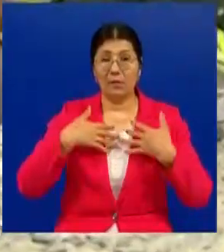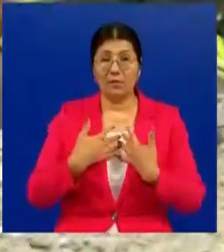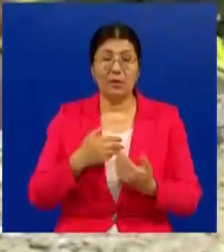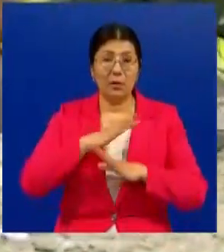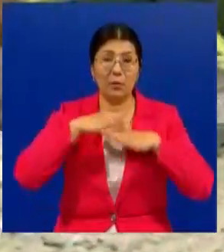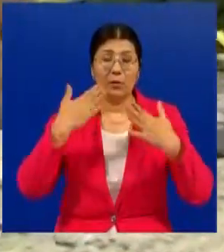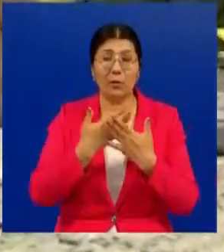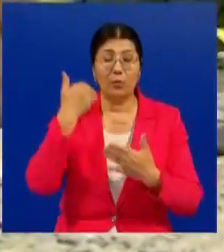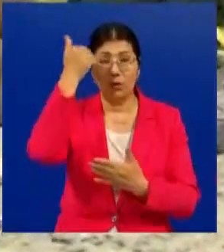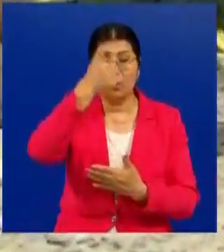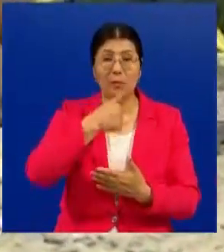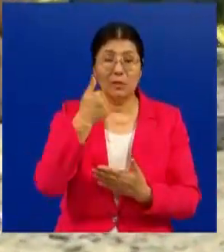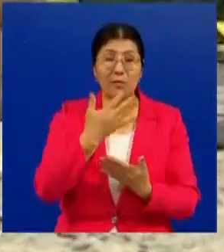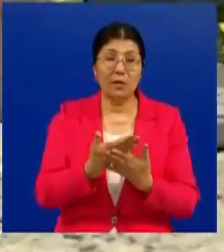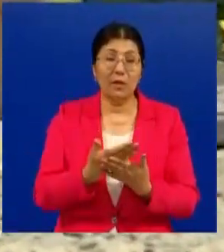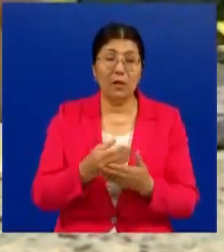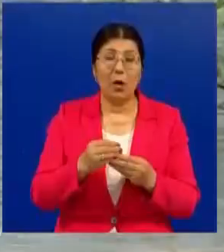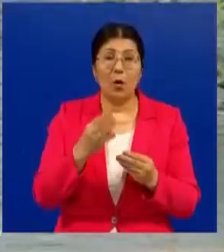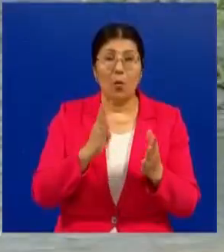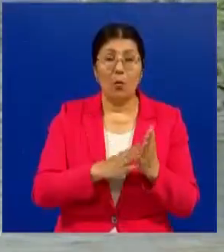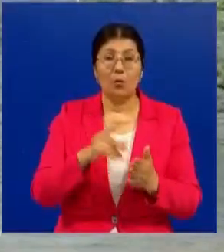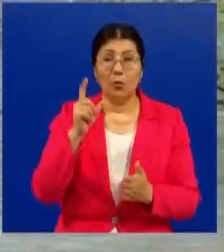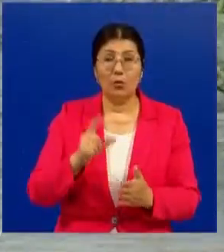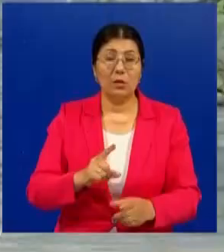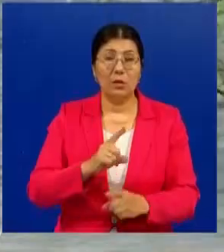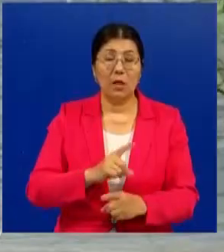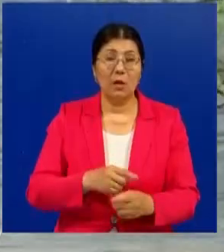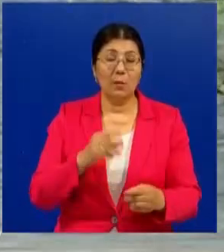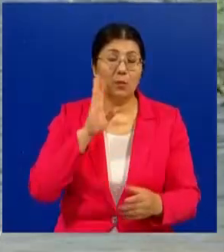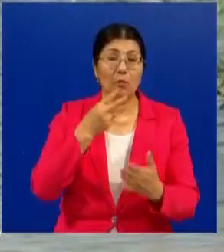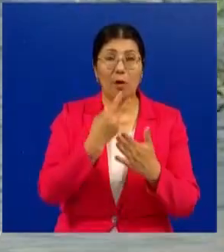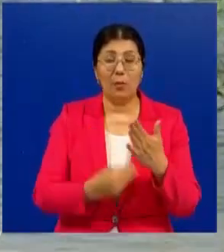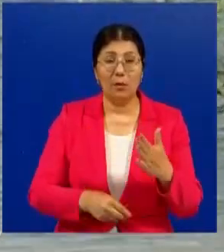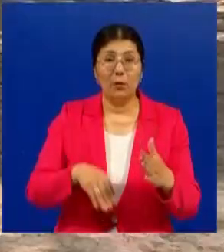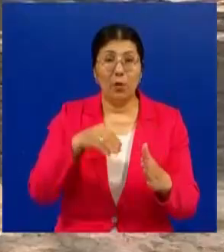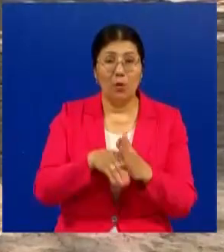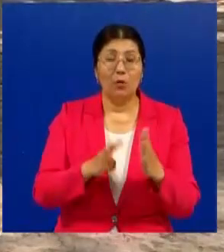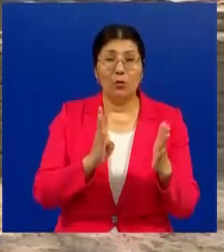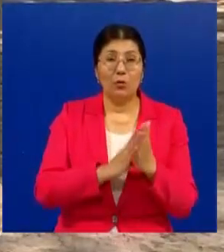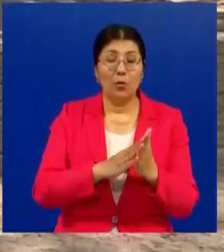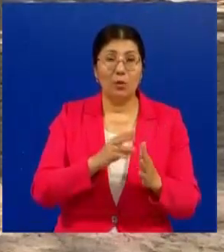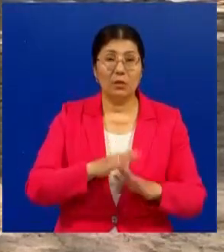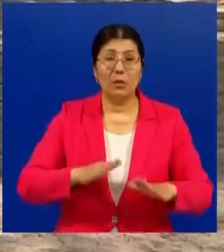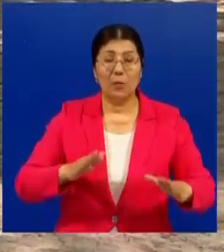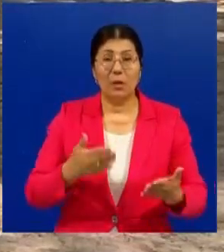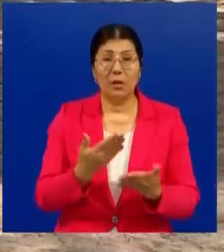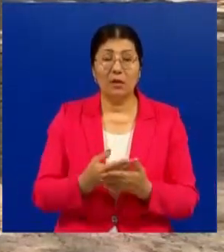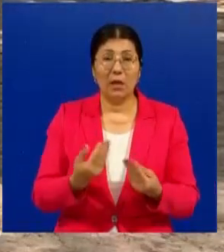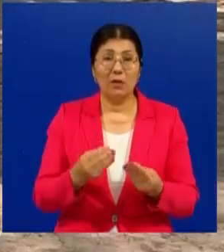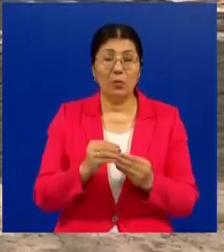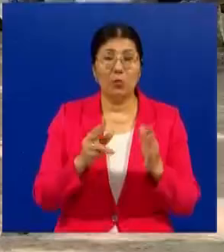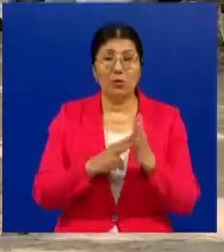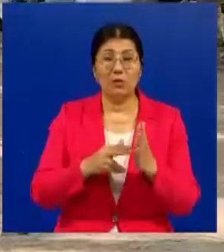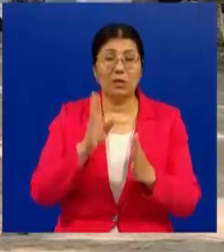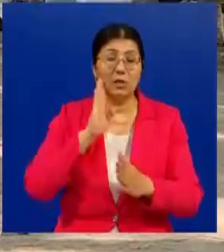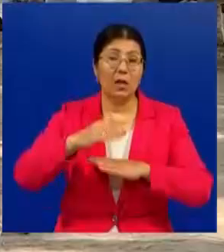емес. Өткен жылы шомылу кезінде 19 адам мерт болды. Оның 9-ы бала. Биыл қалада 18 жағажай жұмыс істейді. Ал